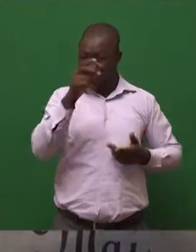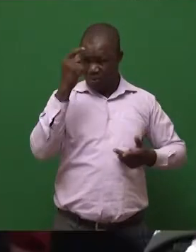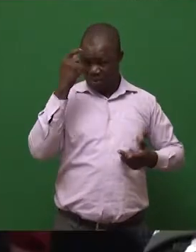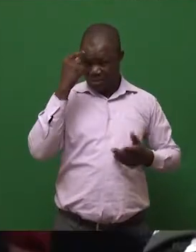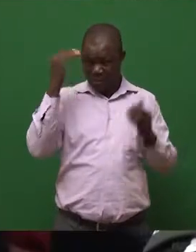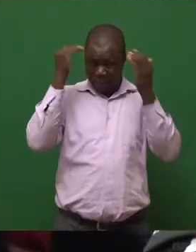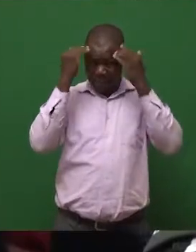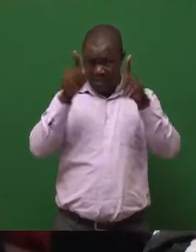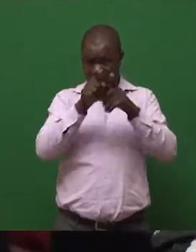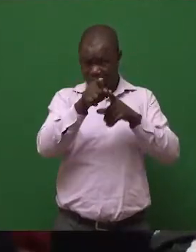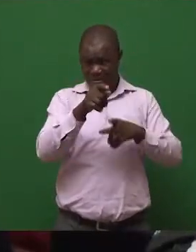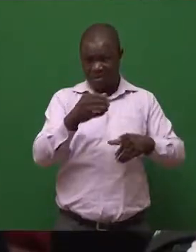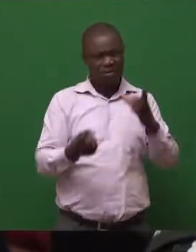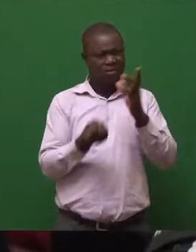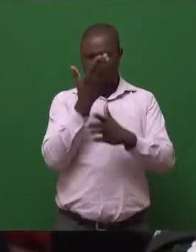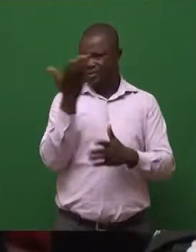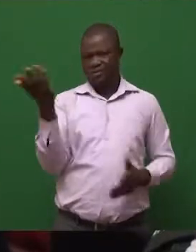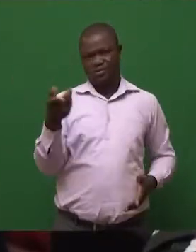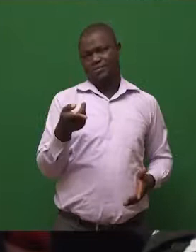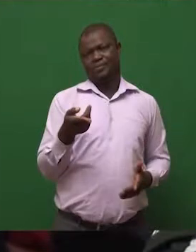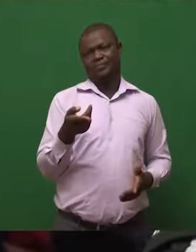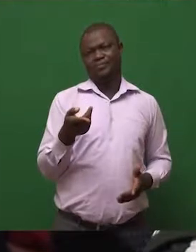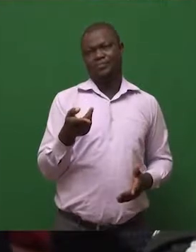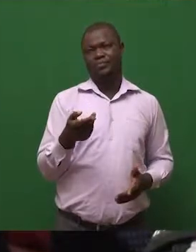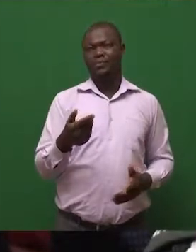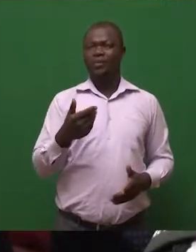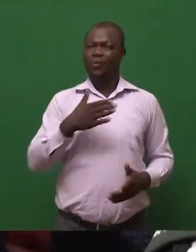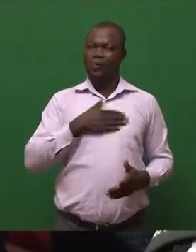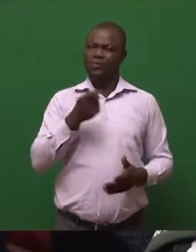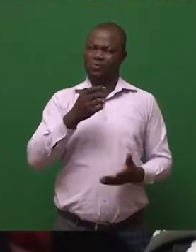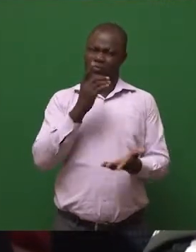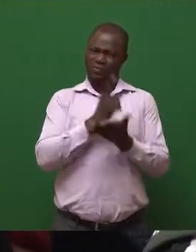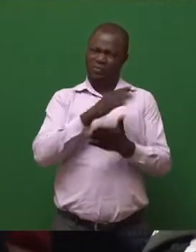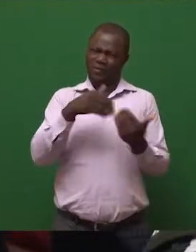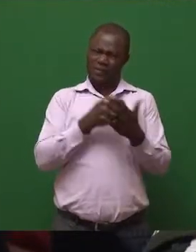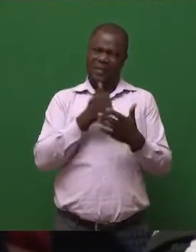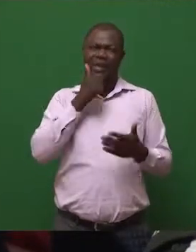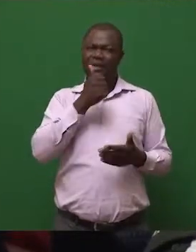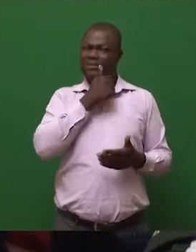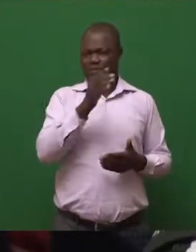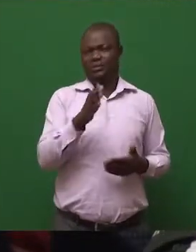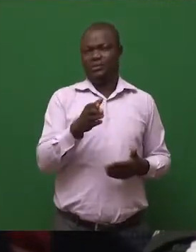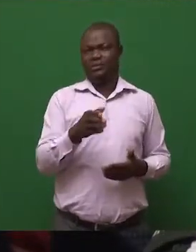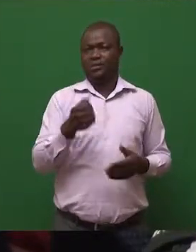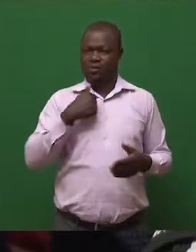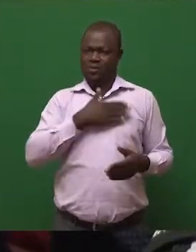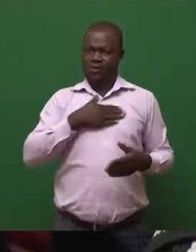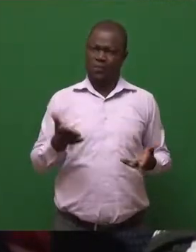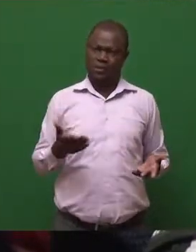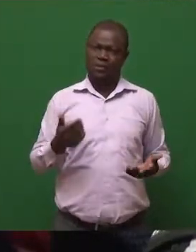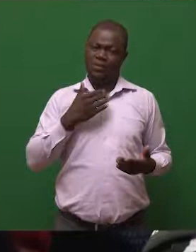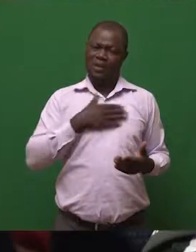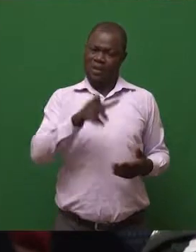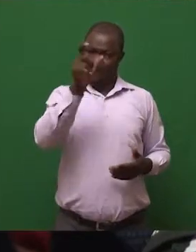wakadaro hatikwanisi kuti tibudirire panyaya yatiri kutaura yekuti dai taita musandi rwendo runo chatiri kuda